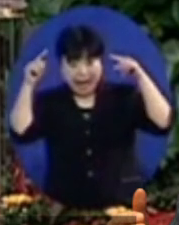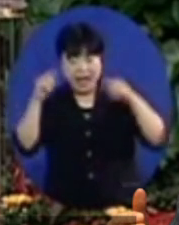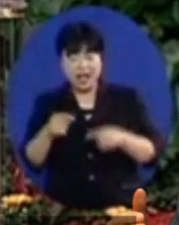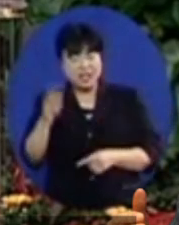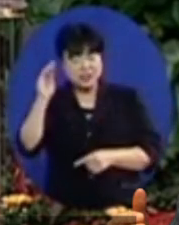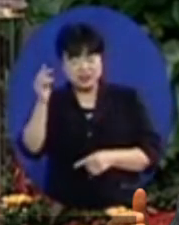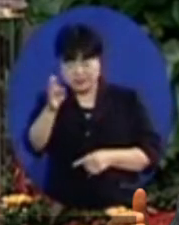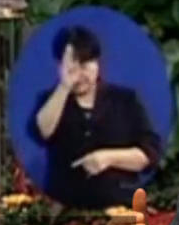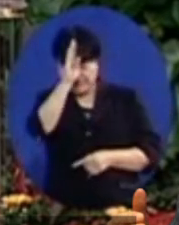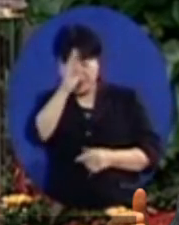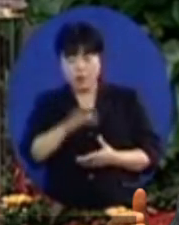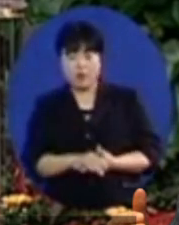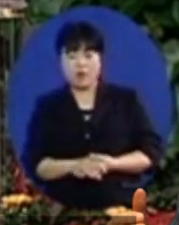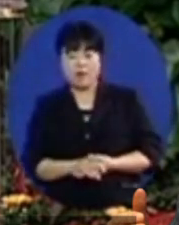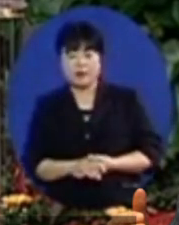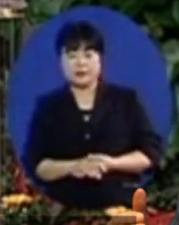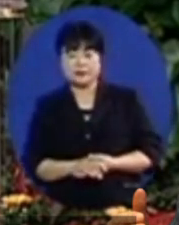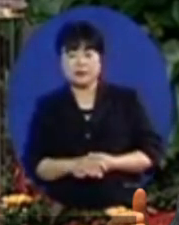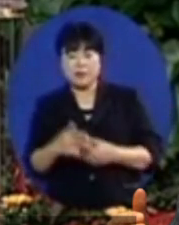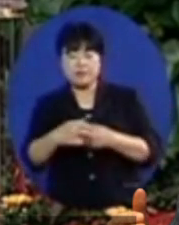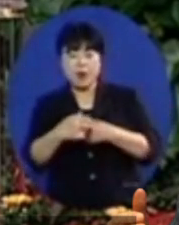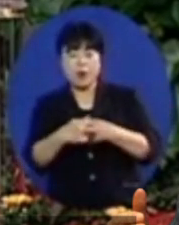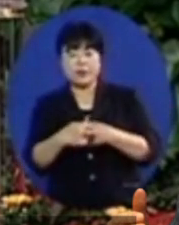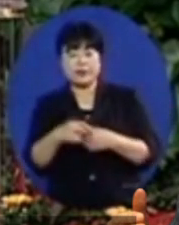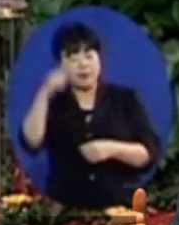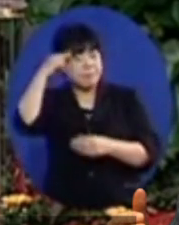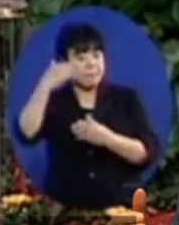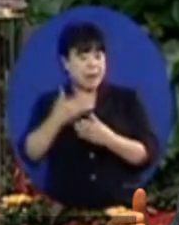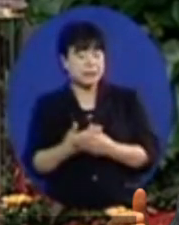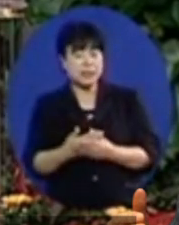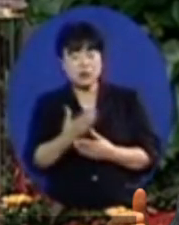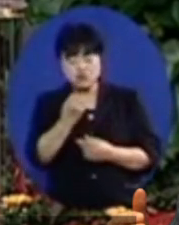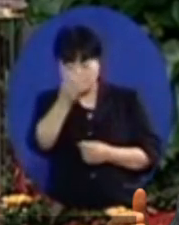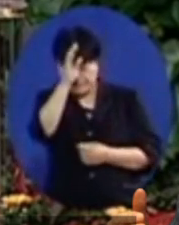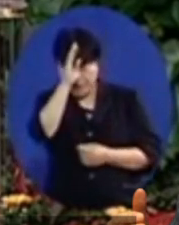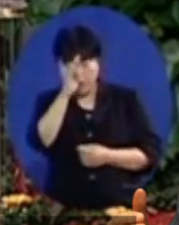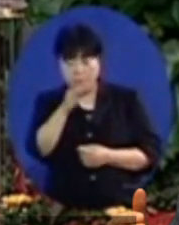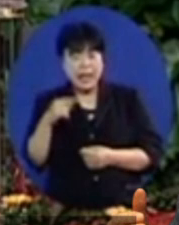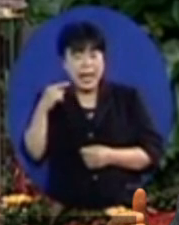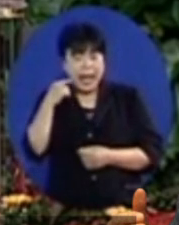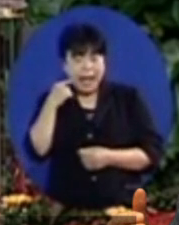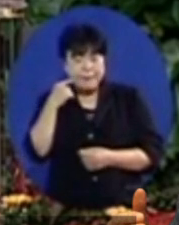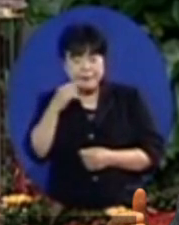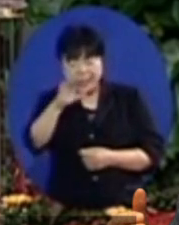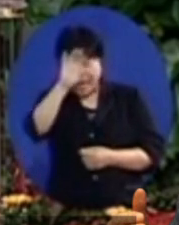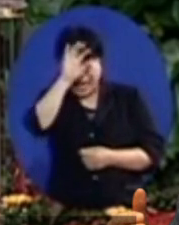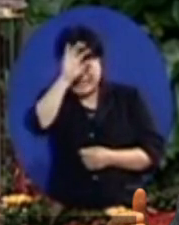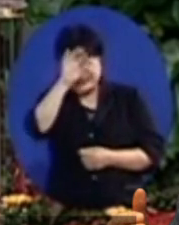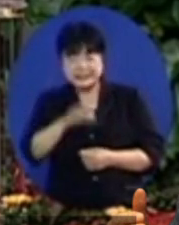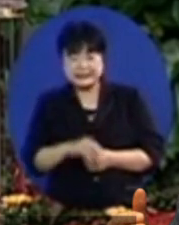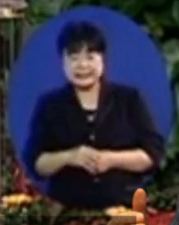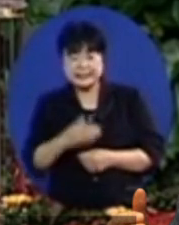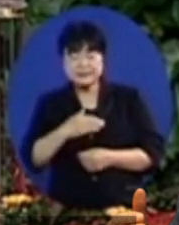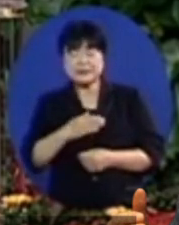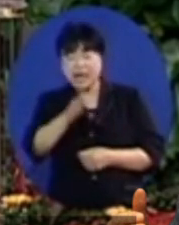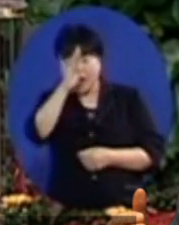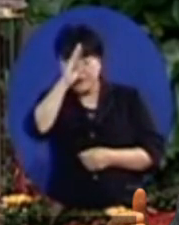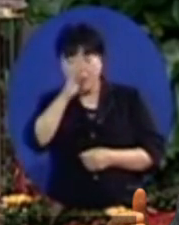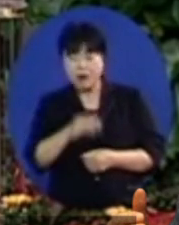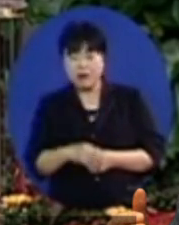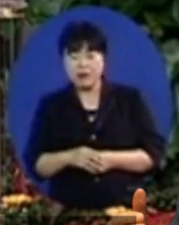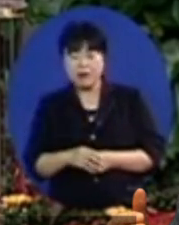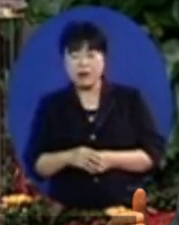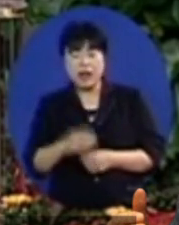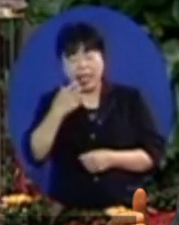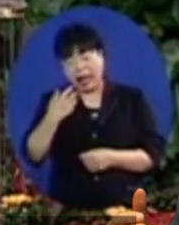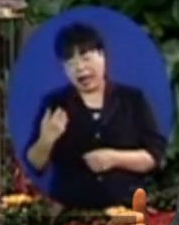정신과 전문의인 드와이트 에반스 교수는 우울증은 암과 에이스, 심장병, 당뇨, 골다공증,